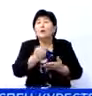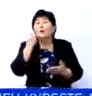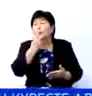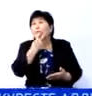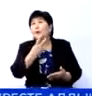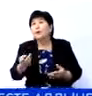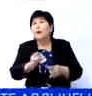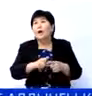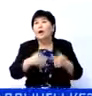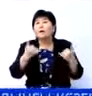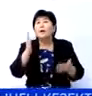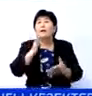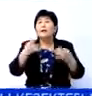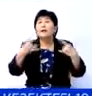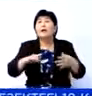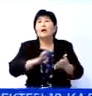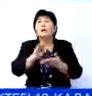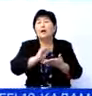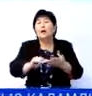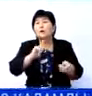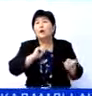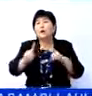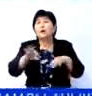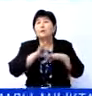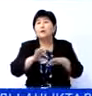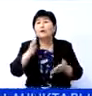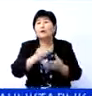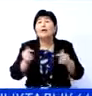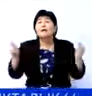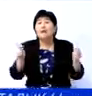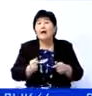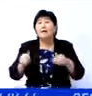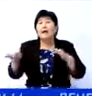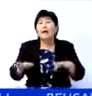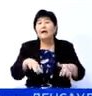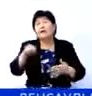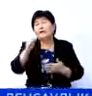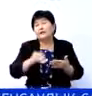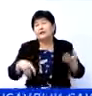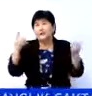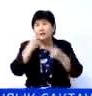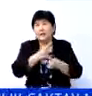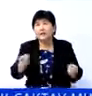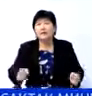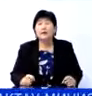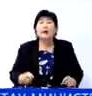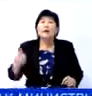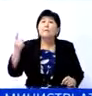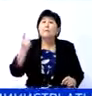көрді. Ал бүгін тікелей эфирде баспасөз конференциясын ұйымдастырып, нақты әрекет алгоритмін жариялады.